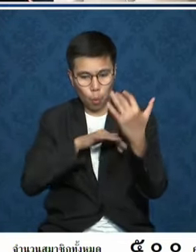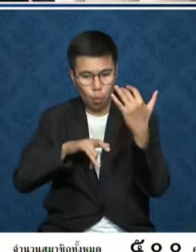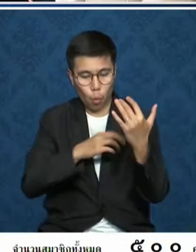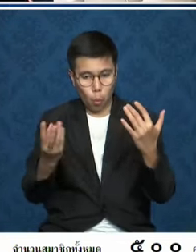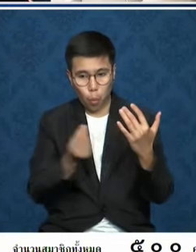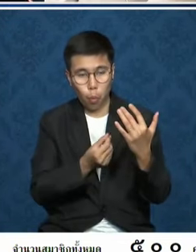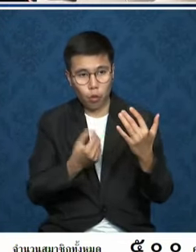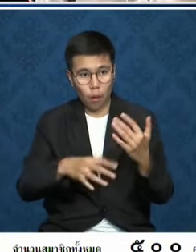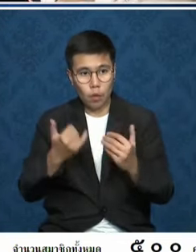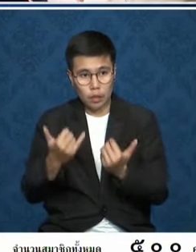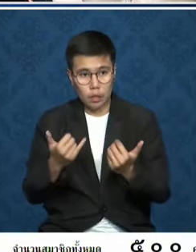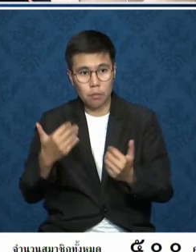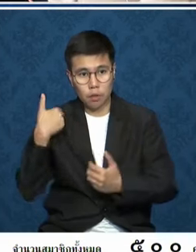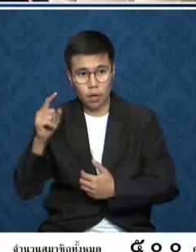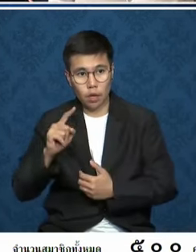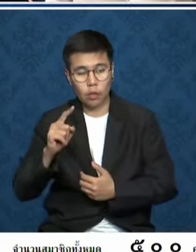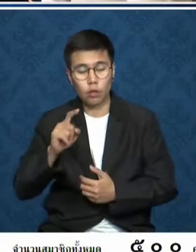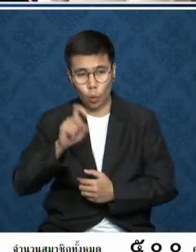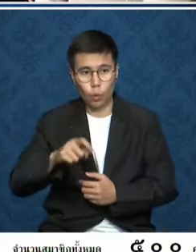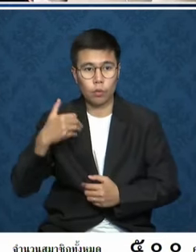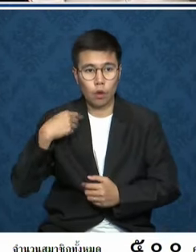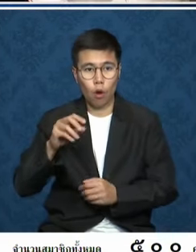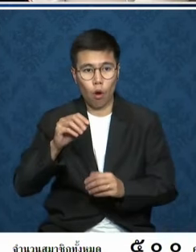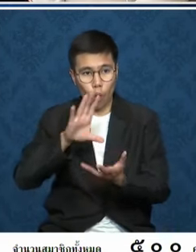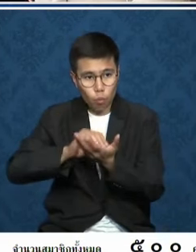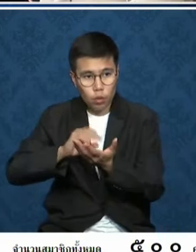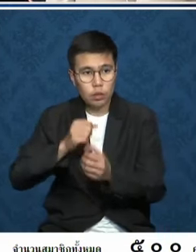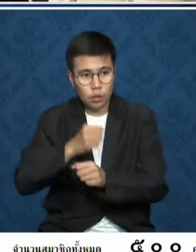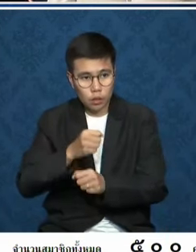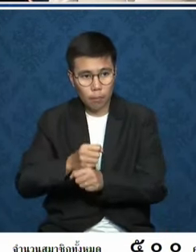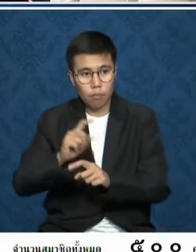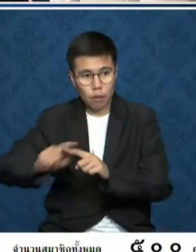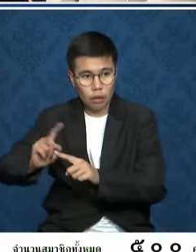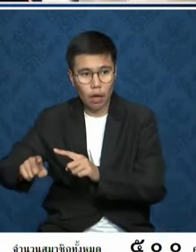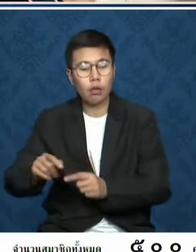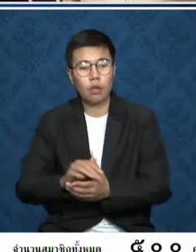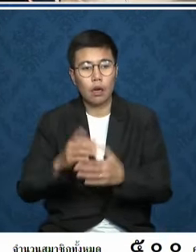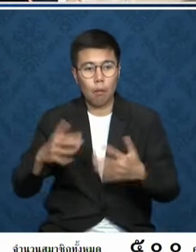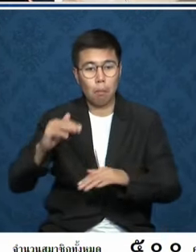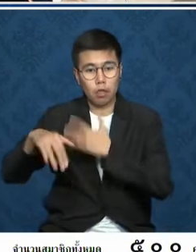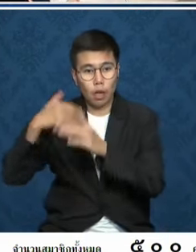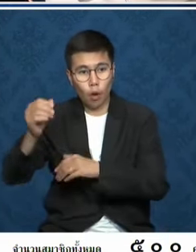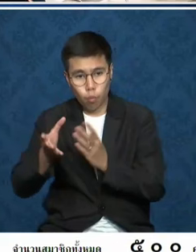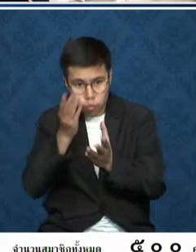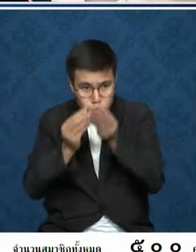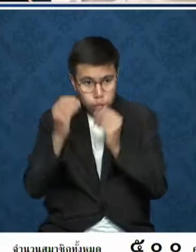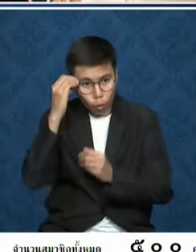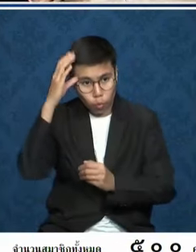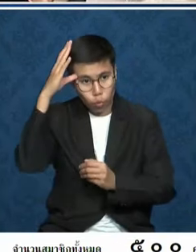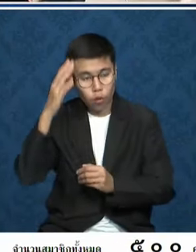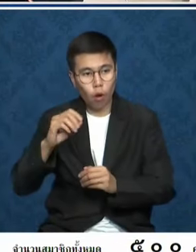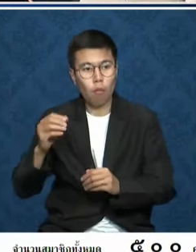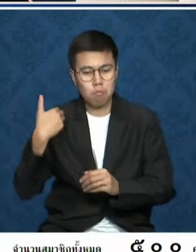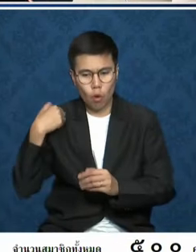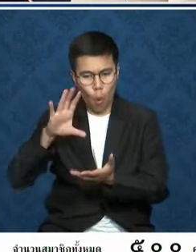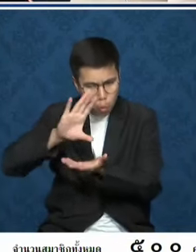ะว่าปัจจุบันเรากรู้ว่ามัต้องการใช้ข้อมูลใการขับเครองมหาศาลแล้พัฒนาความรู้หลายอย่างจขอมูลจำ